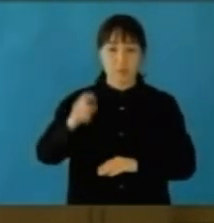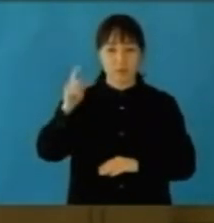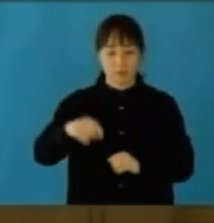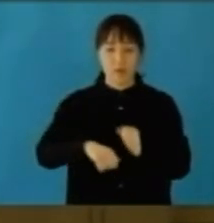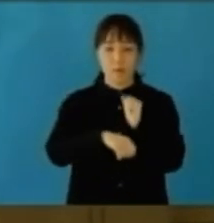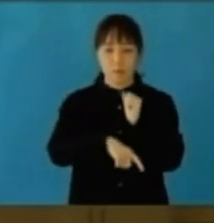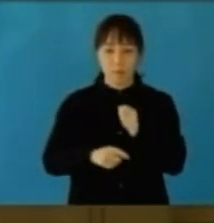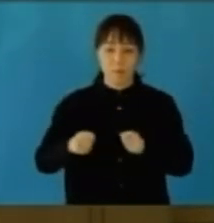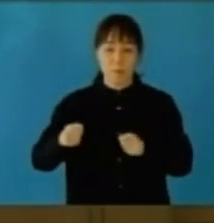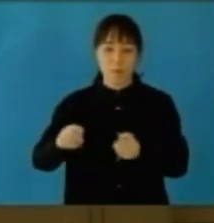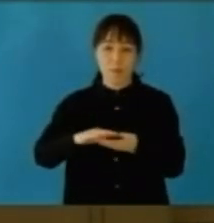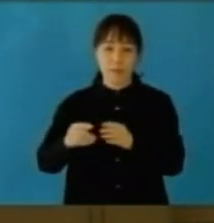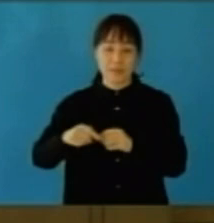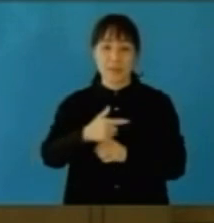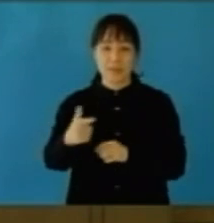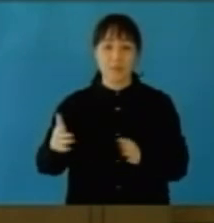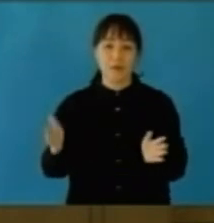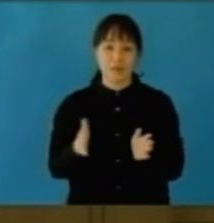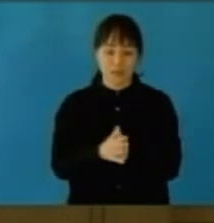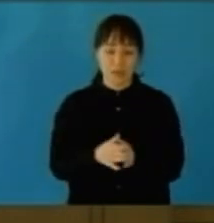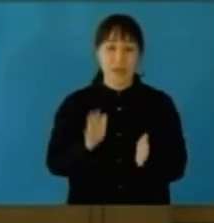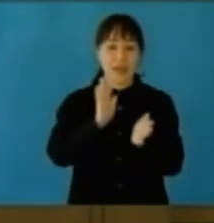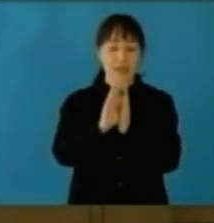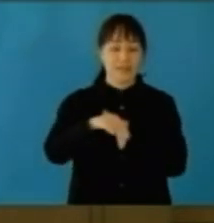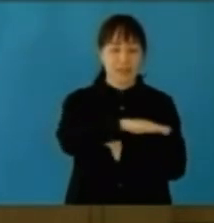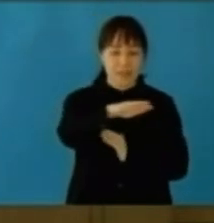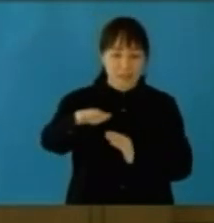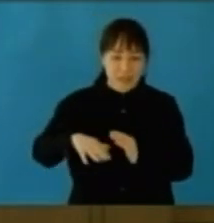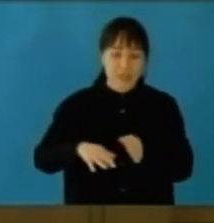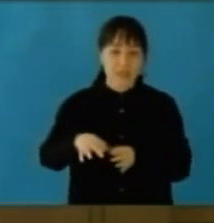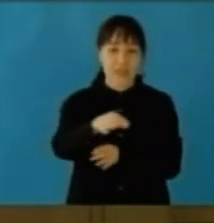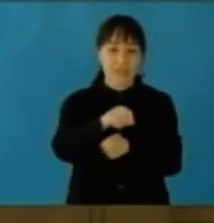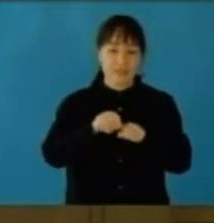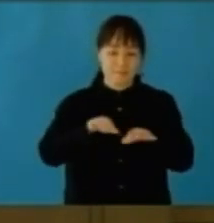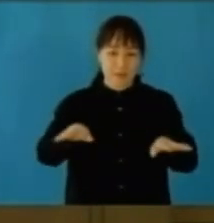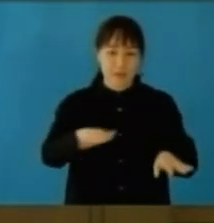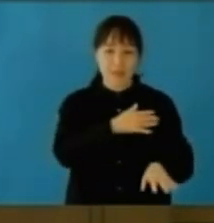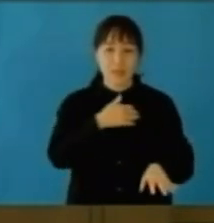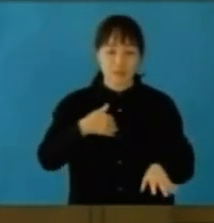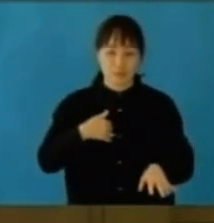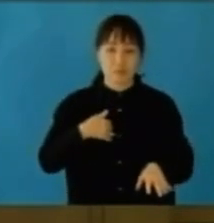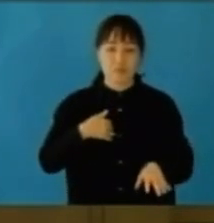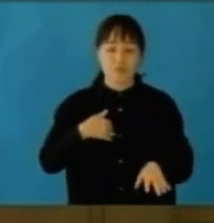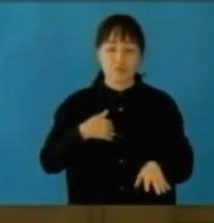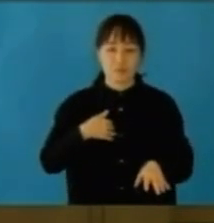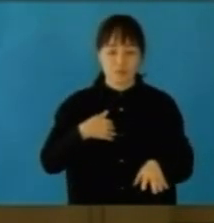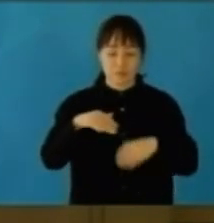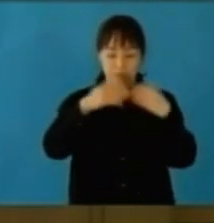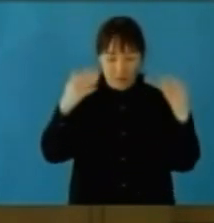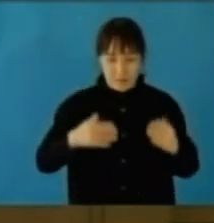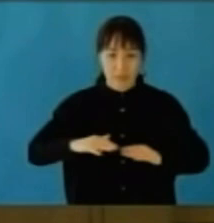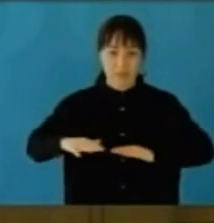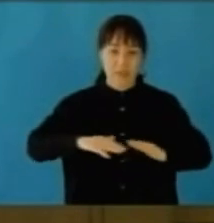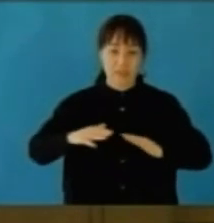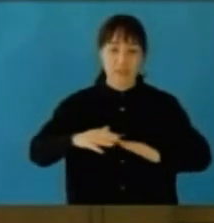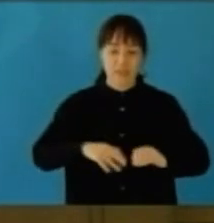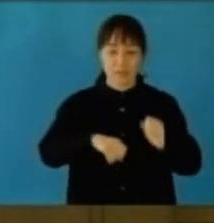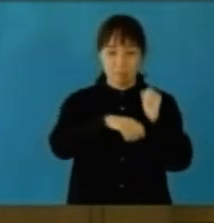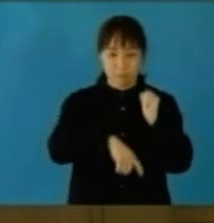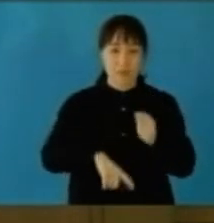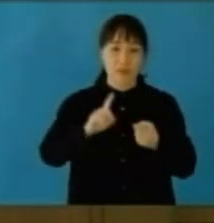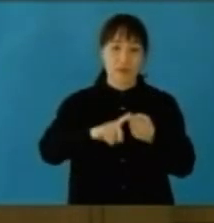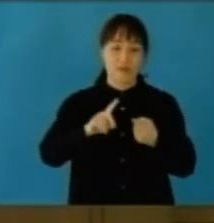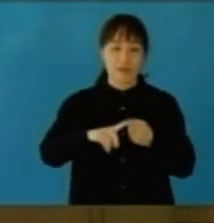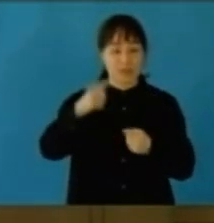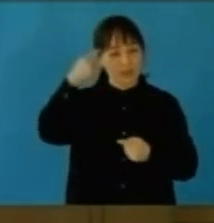つつ、県全体に経済効果を波及させていくという視点を念頭において、グランドデザインの開発コンセプトに基づき検